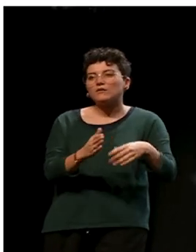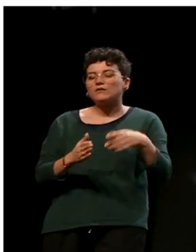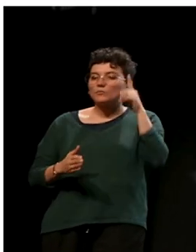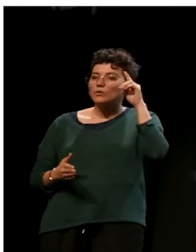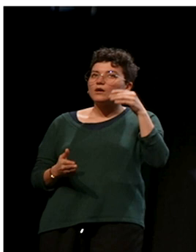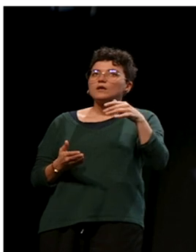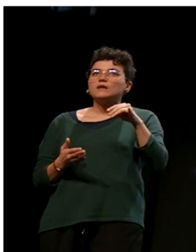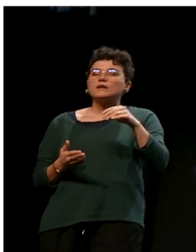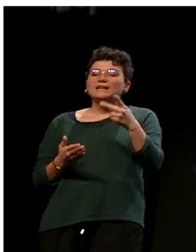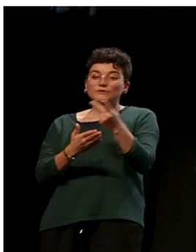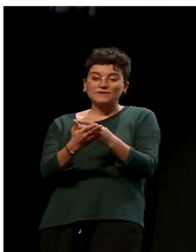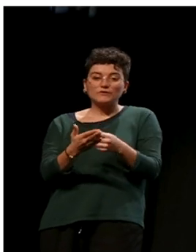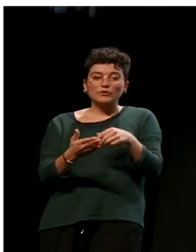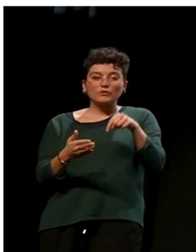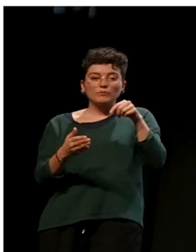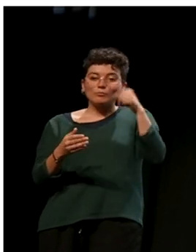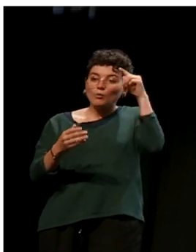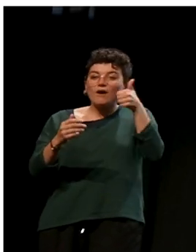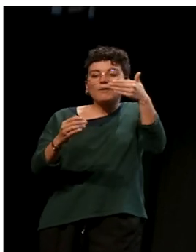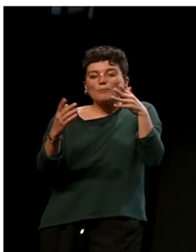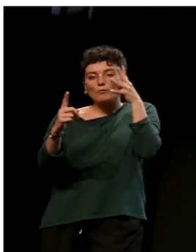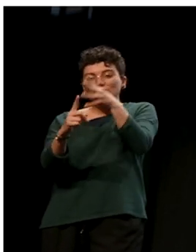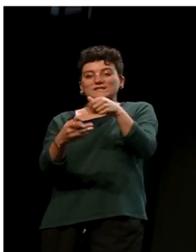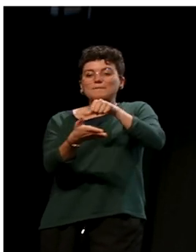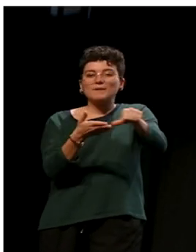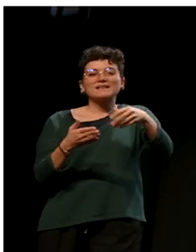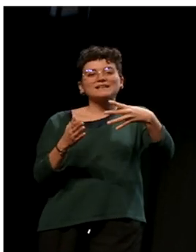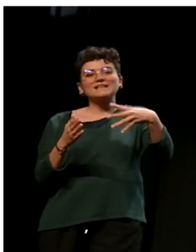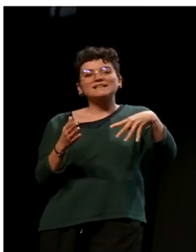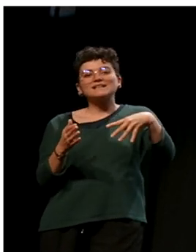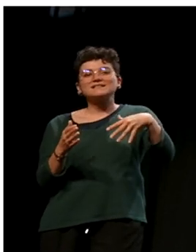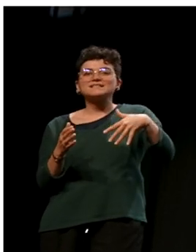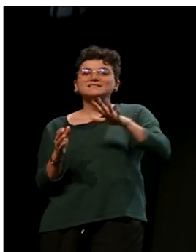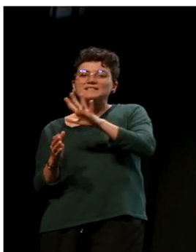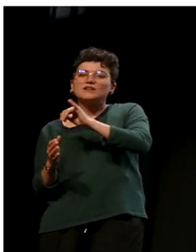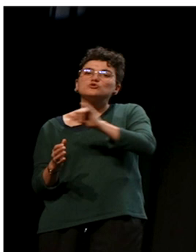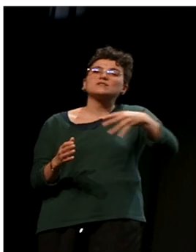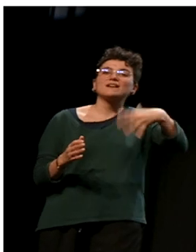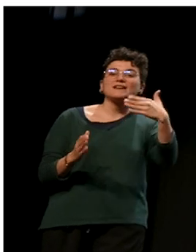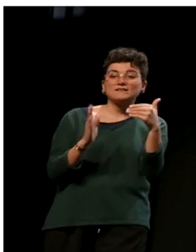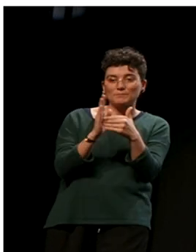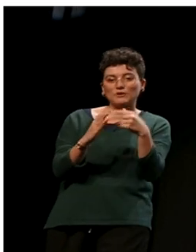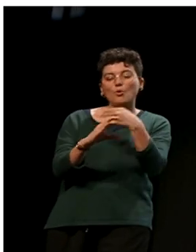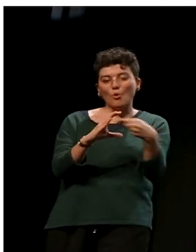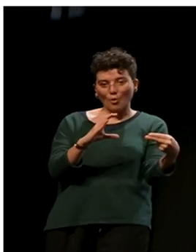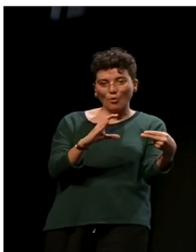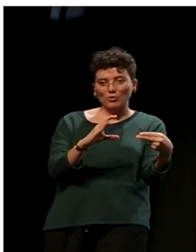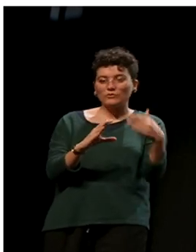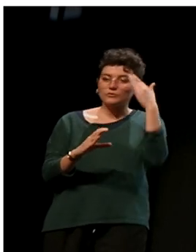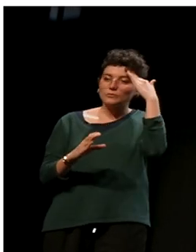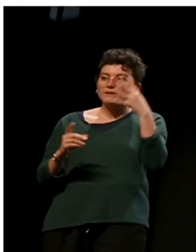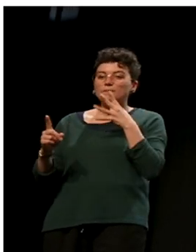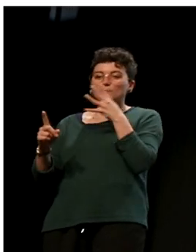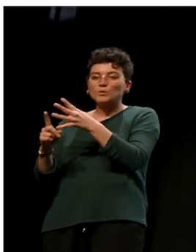euros par projet, on va dire. Ton projet de jeu, il n'est pas viable à 5 ou 15 000 euros près, il ne faut pas le faire, en